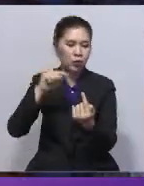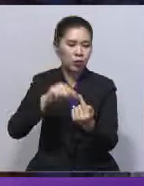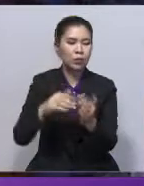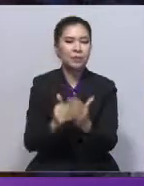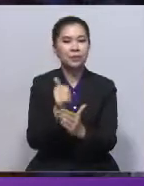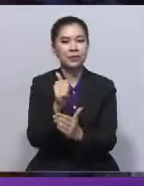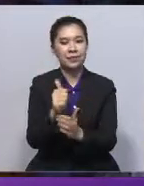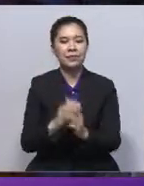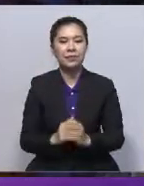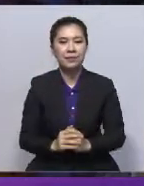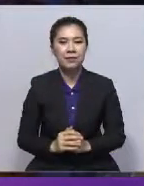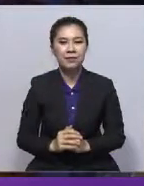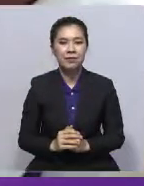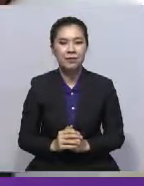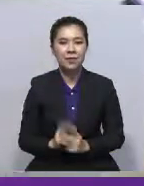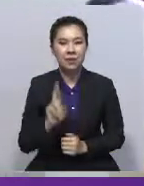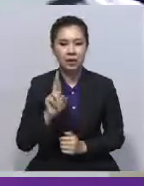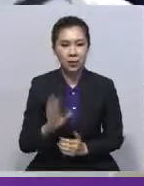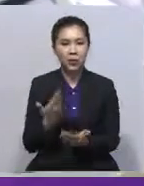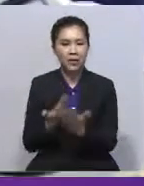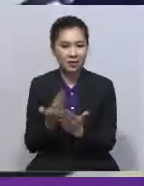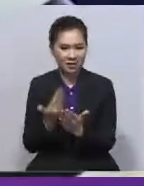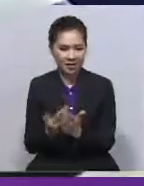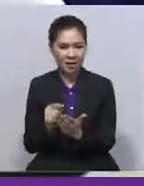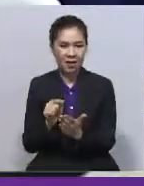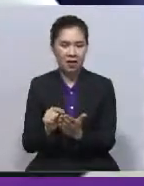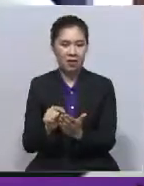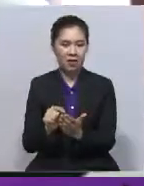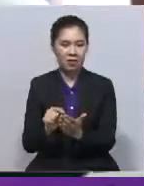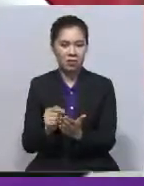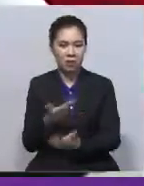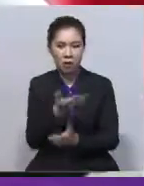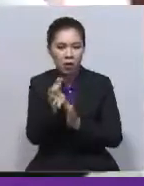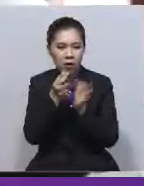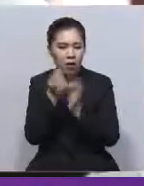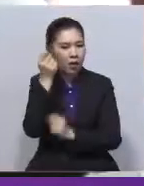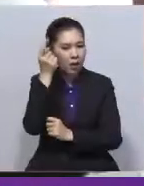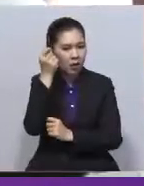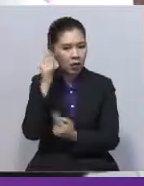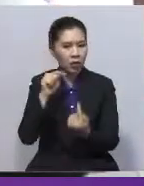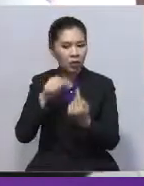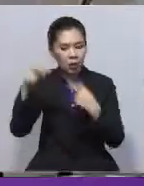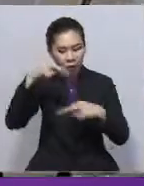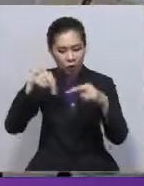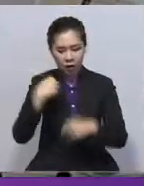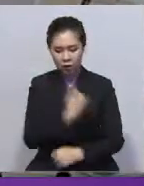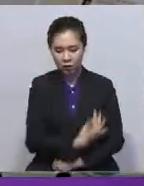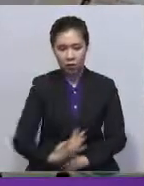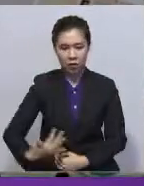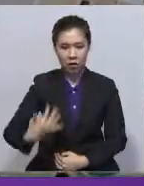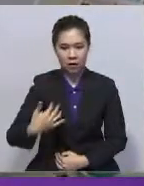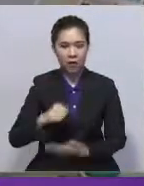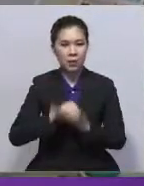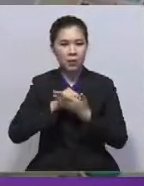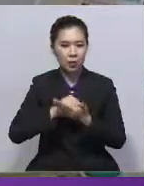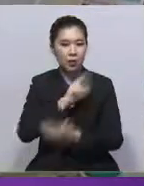รวมทั้งการระบบการเงินการคลังนะครับซึ่งจะเน้นการสร้างความเข้าใจเกี่ยวกับความต้องการด้านการดูแลสุขภาพและการรักษาพยาบ